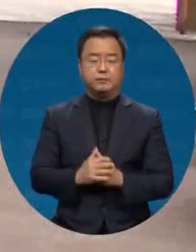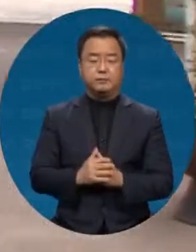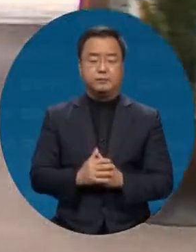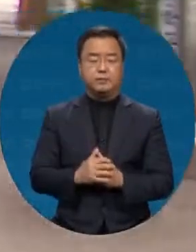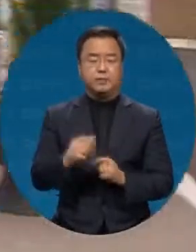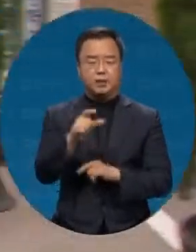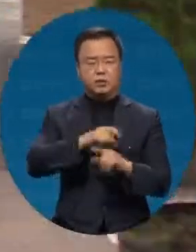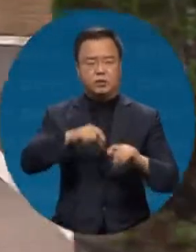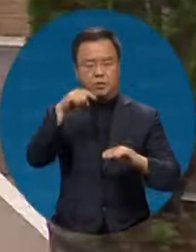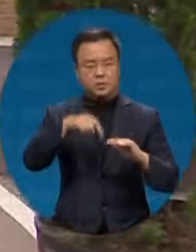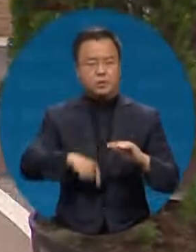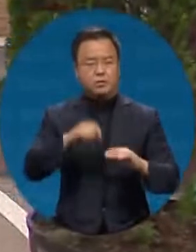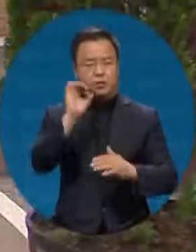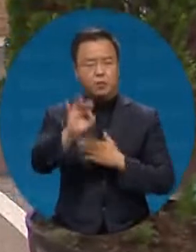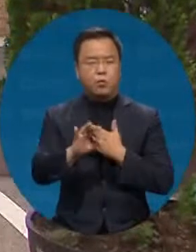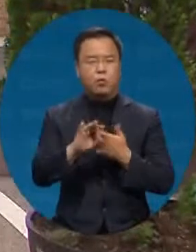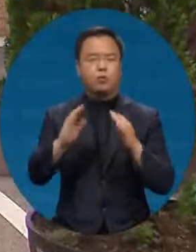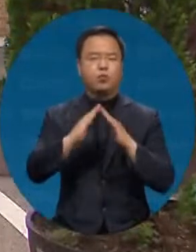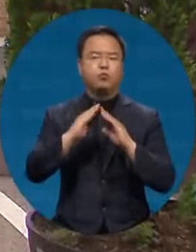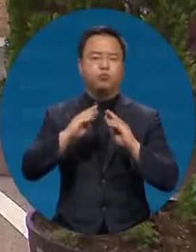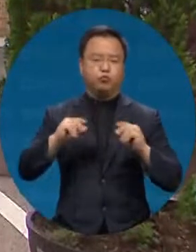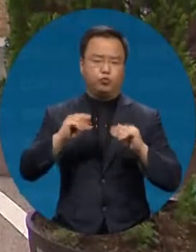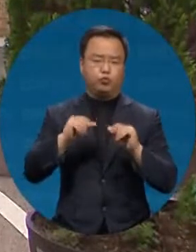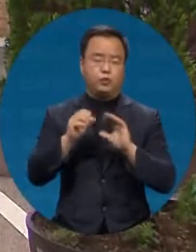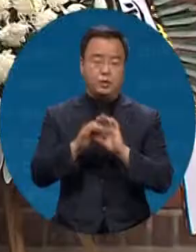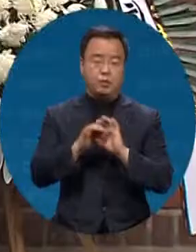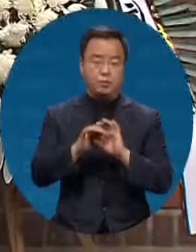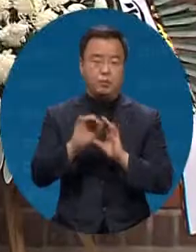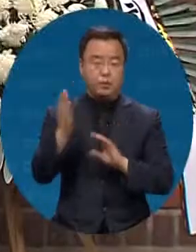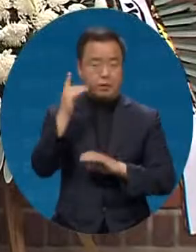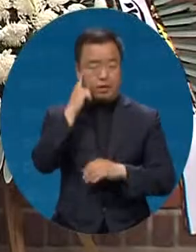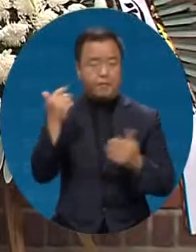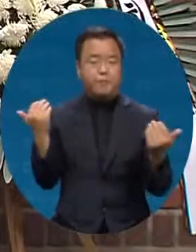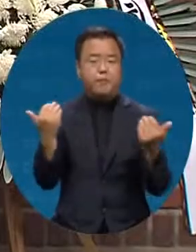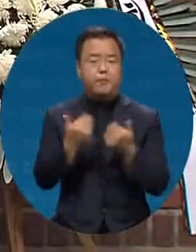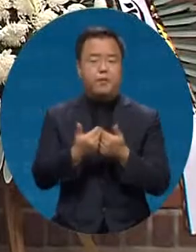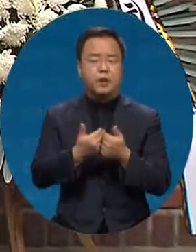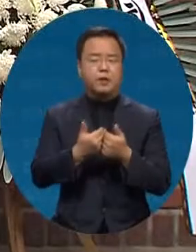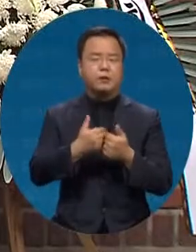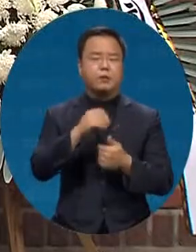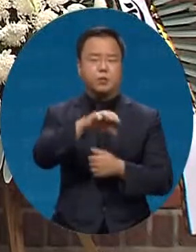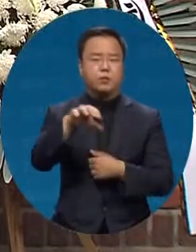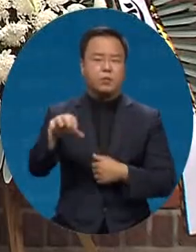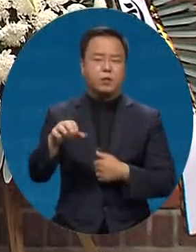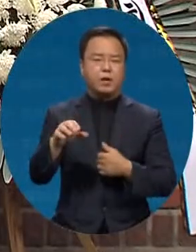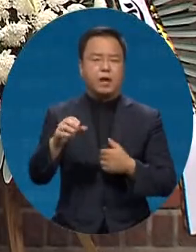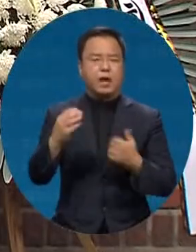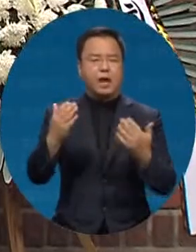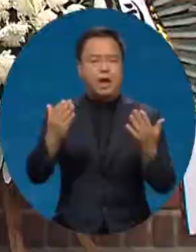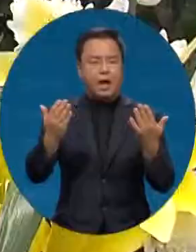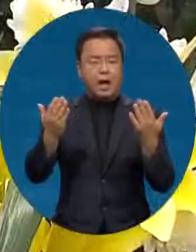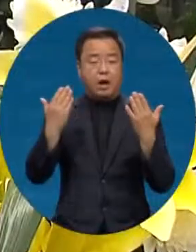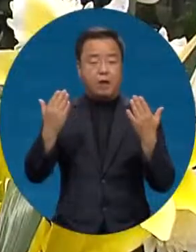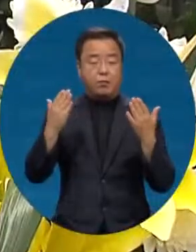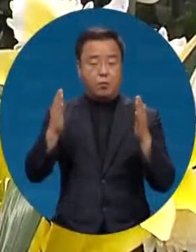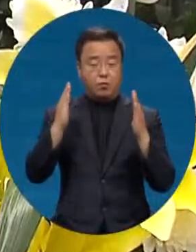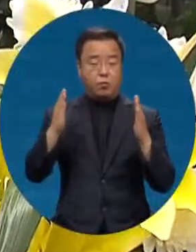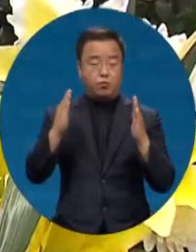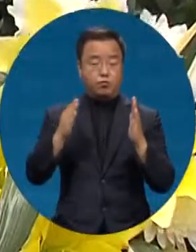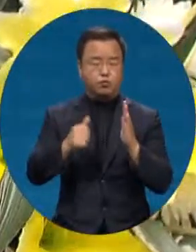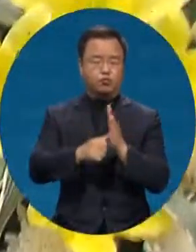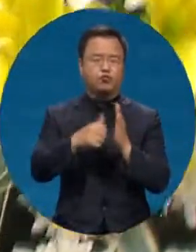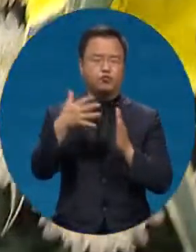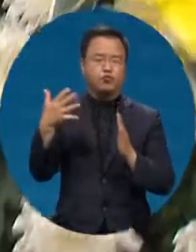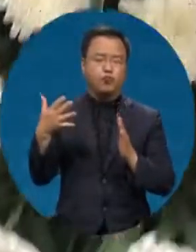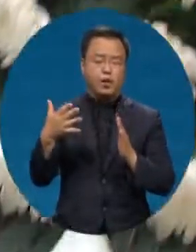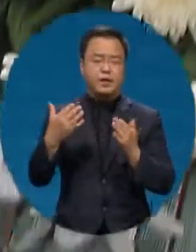부동산 과도 관련이 됩니다 최근에 반대하는 학교들을 살펴보면 소위 학부 니 좋은 확 뻔히 좋은 곳에 위치한 명문 학교들이